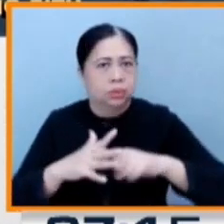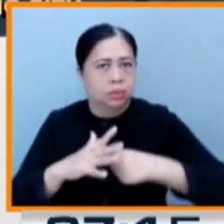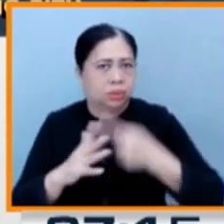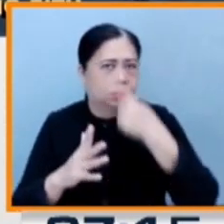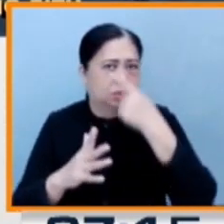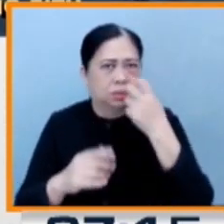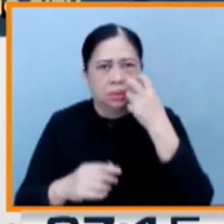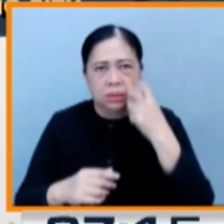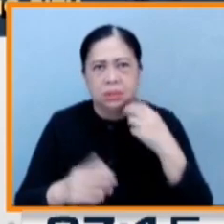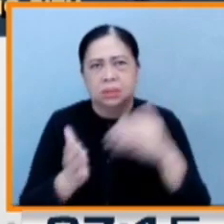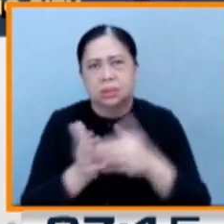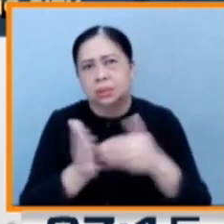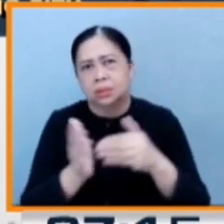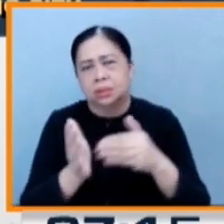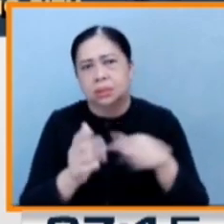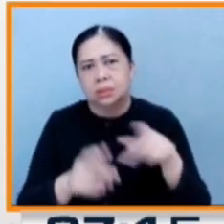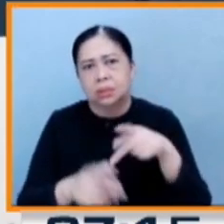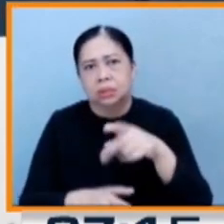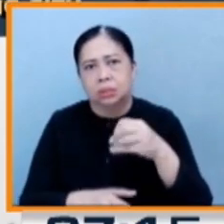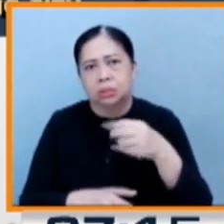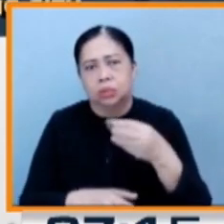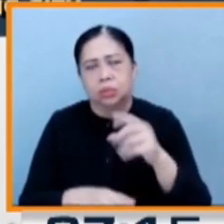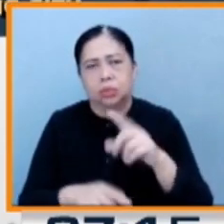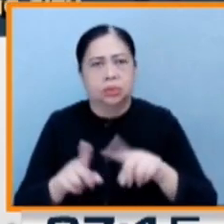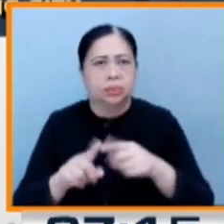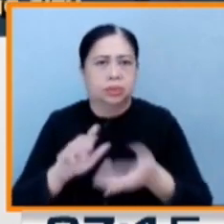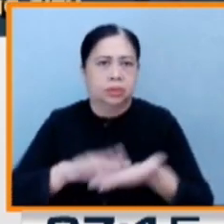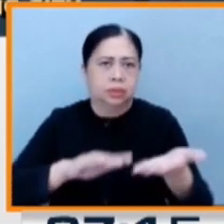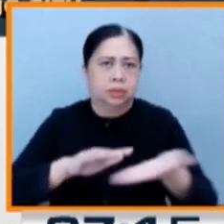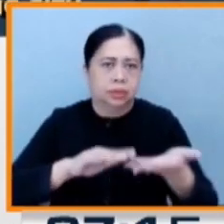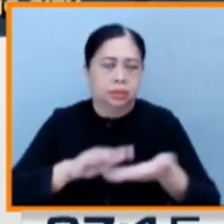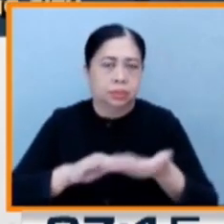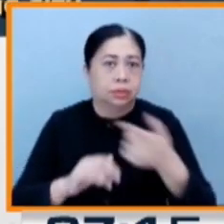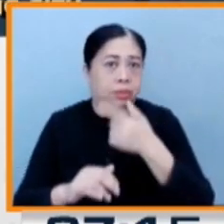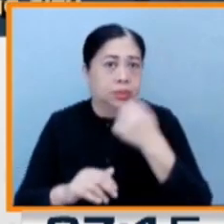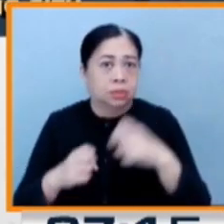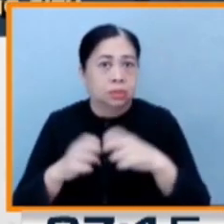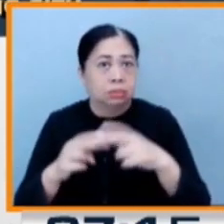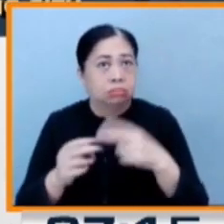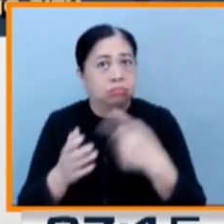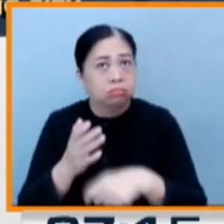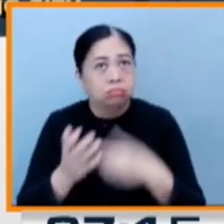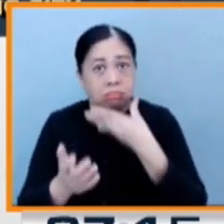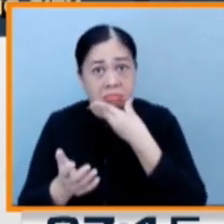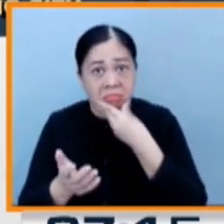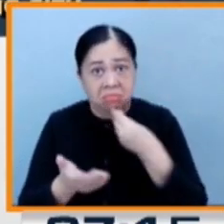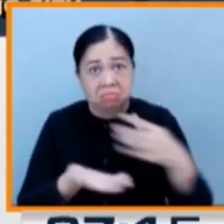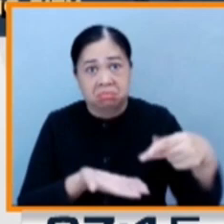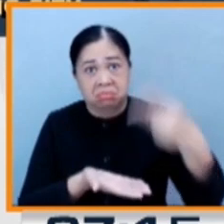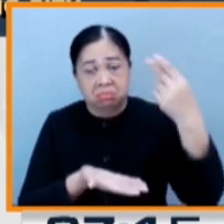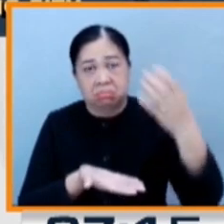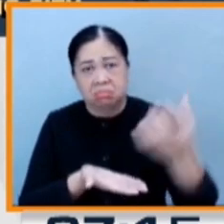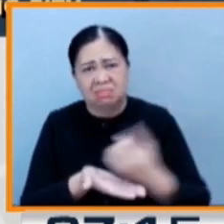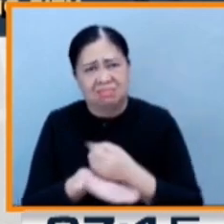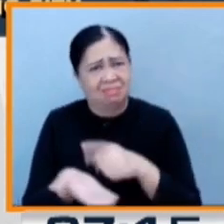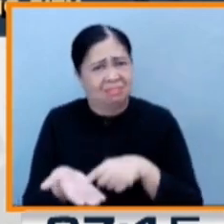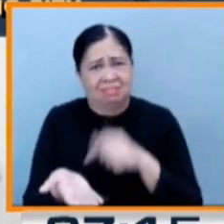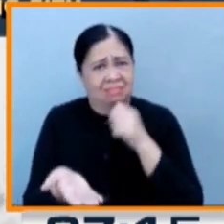na idudulot ng POGO at iba pang sugal. At kahit kasi may buwis pang nakukuha rito, hindi rin naman ganun noon kalaki.